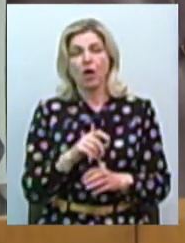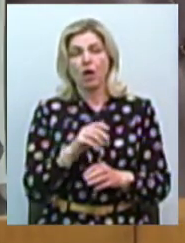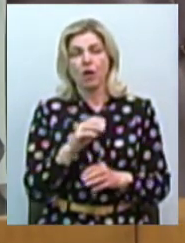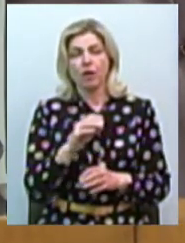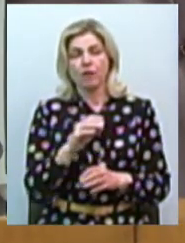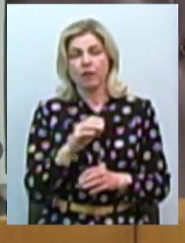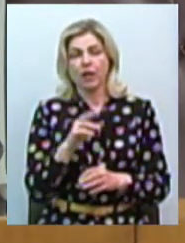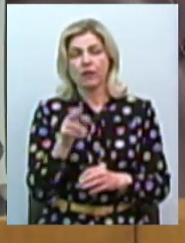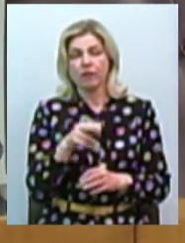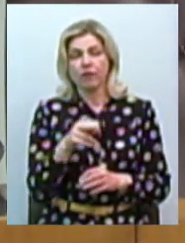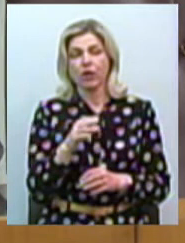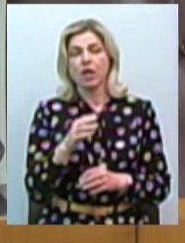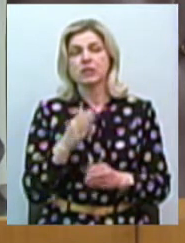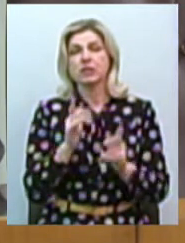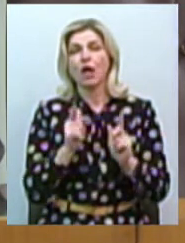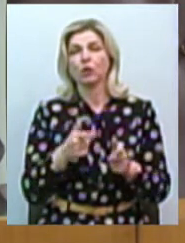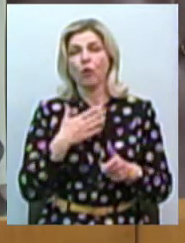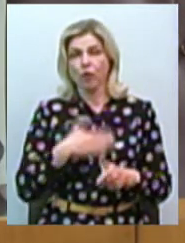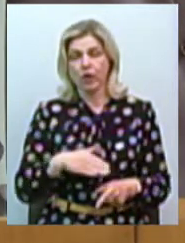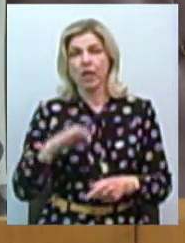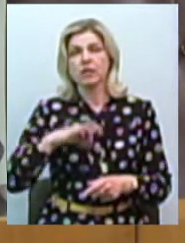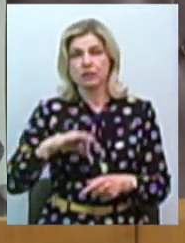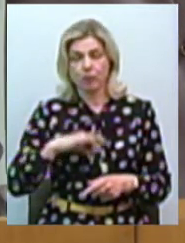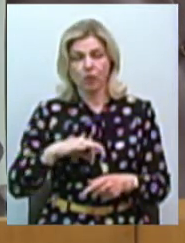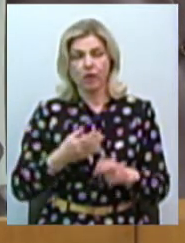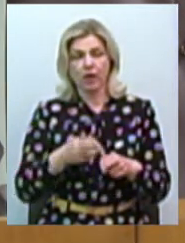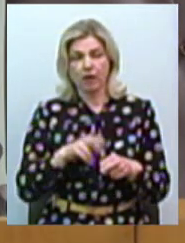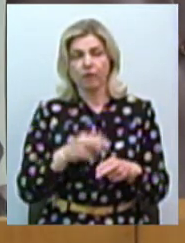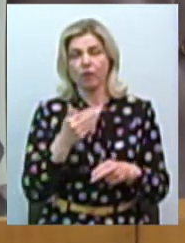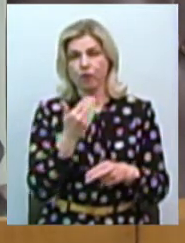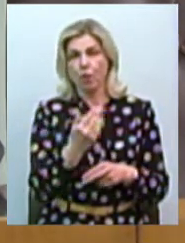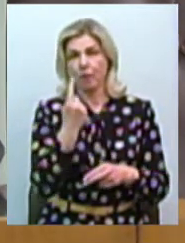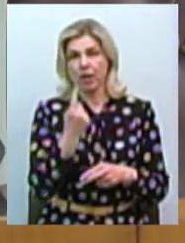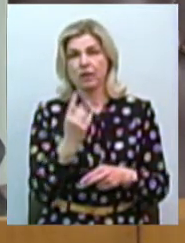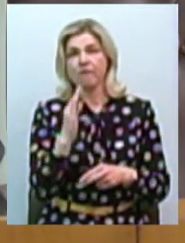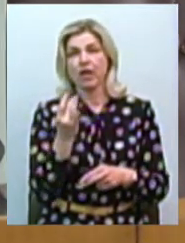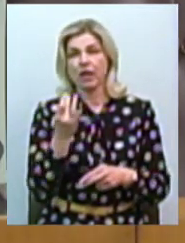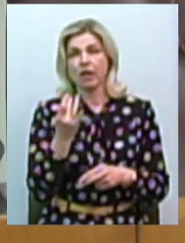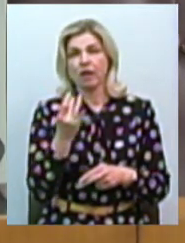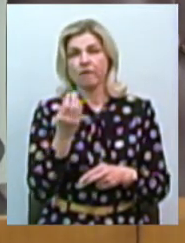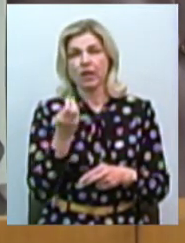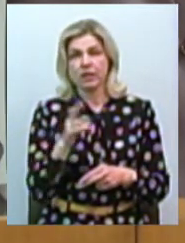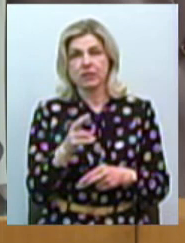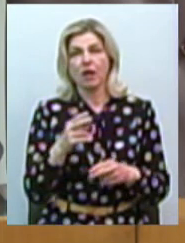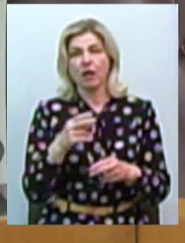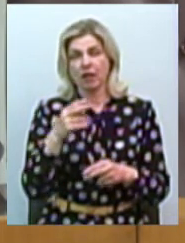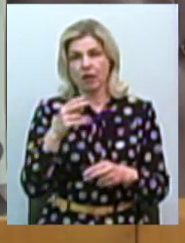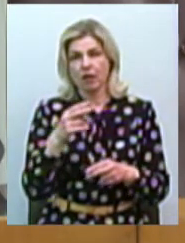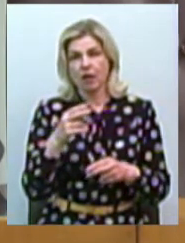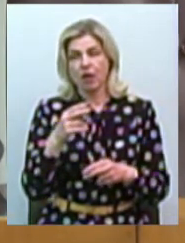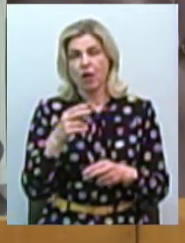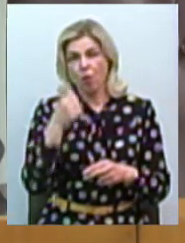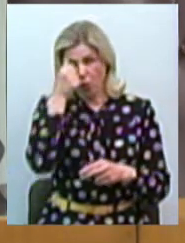Носова Дмитра Володимировича задовольнити, застосувати до Носова Дмитра Володимировича 1 березня 77-го року народження уродженця міста Артемівськ-Волинської